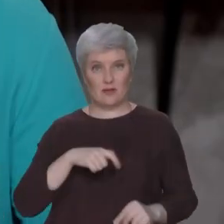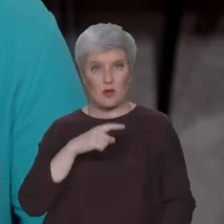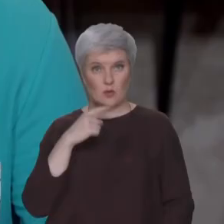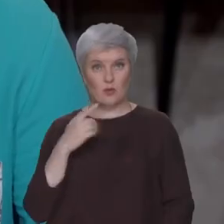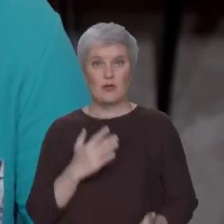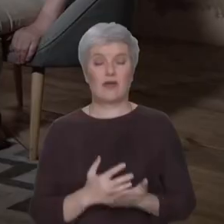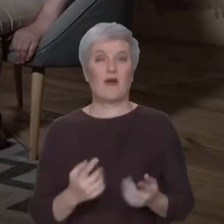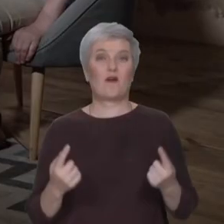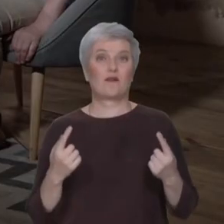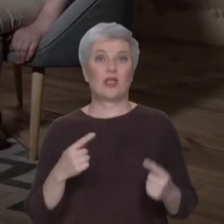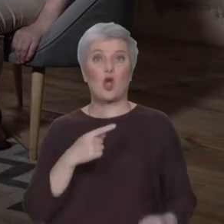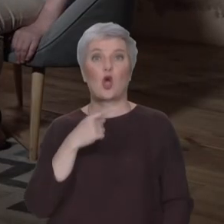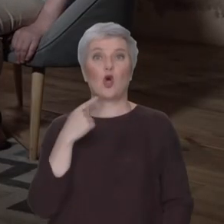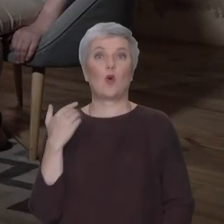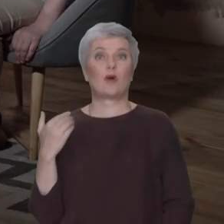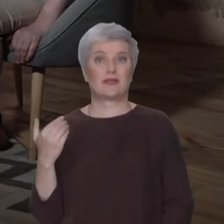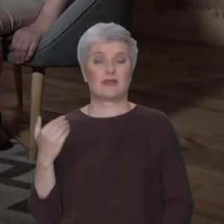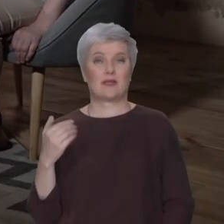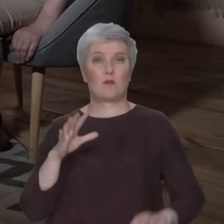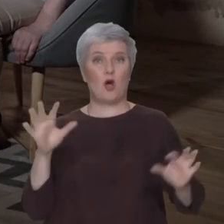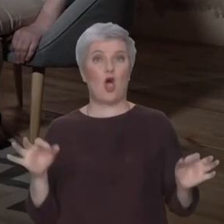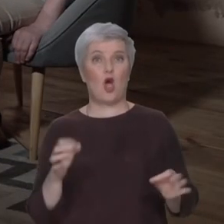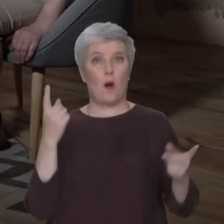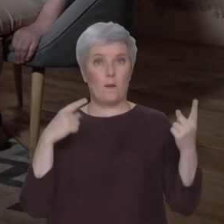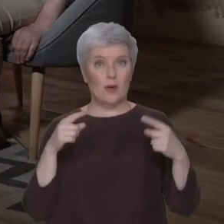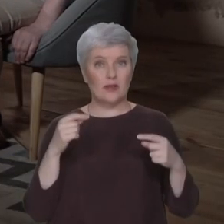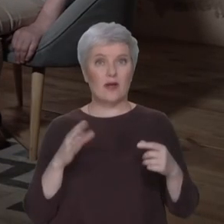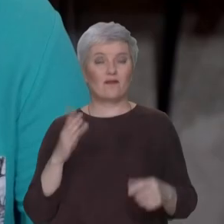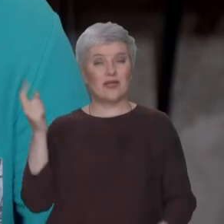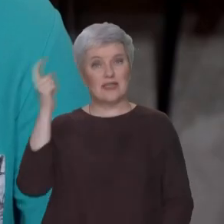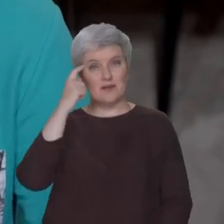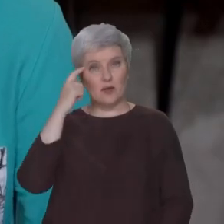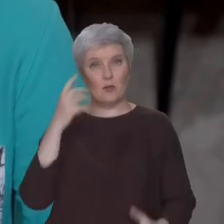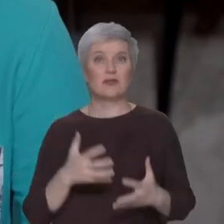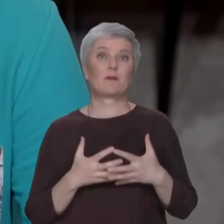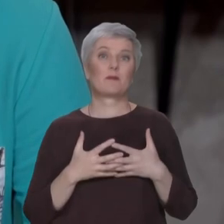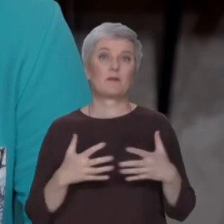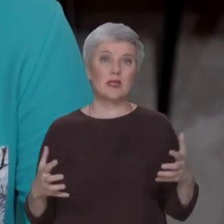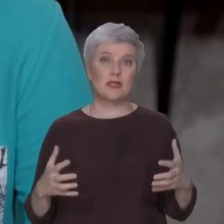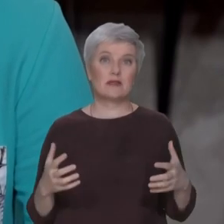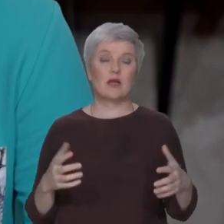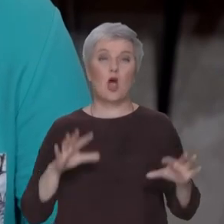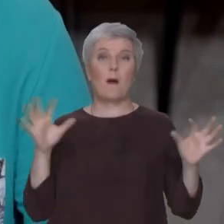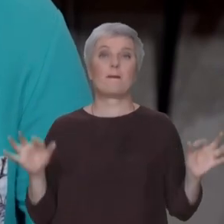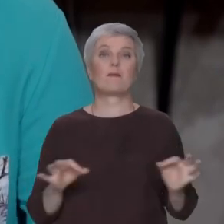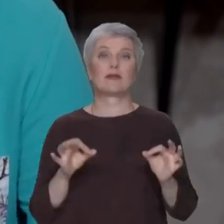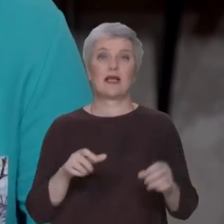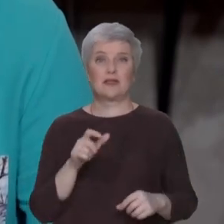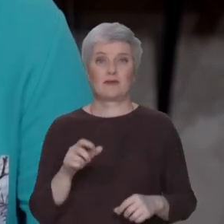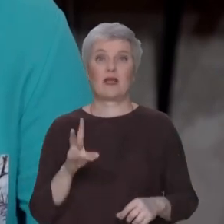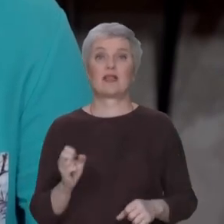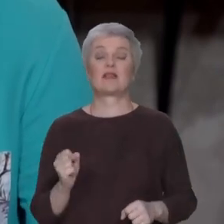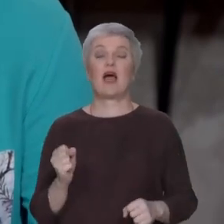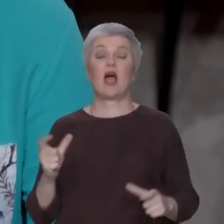великим російським композитором в усвідомленні переважної більшості музикантів світу. На чорта він комусь треба. Але я